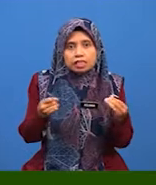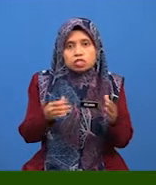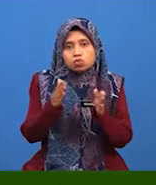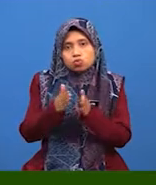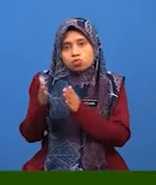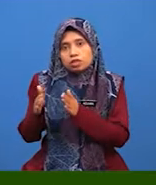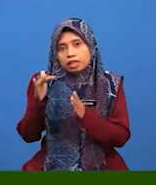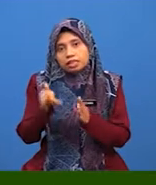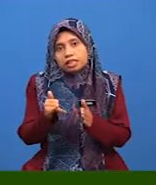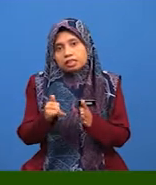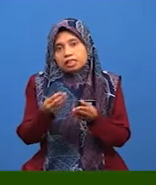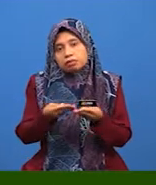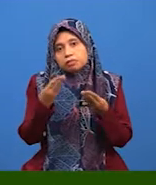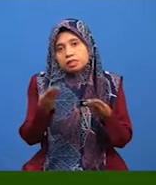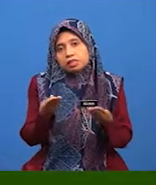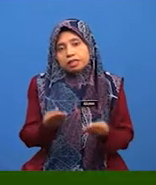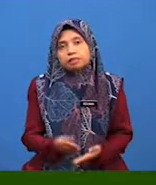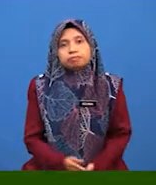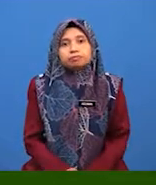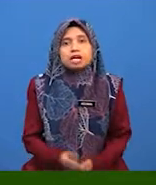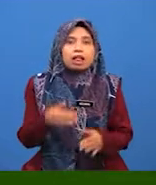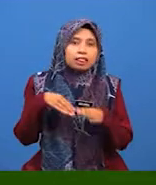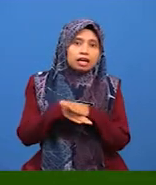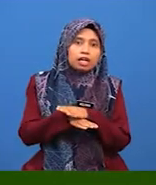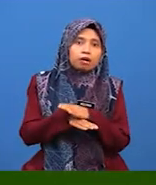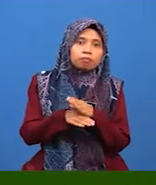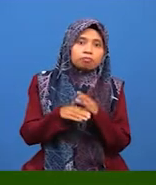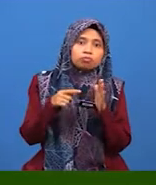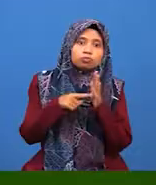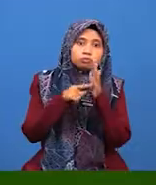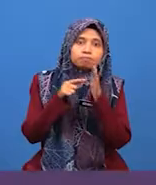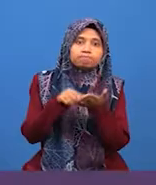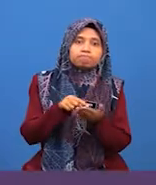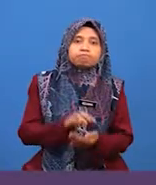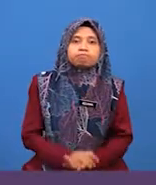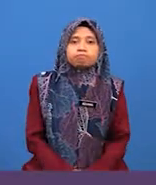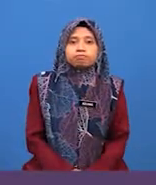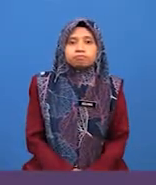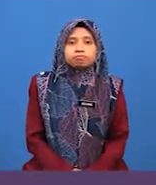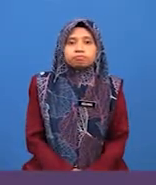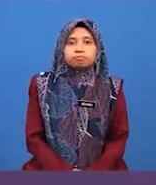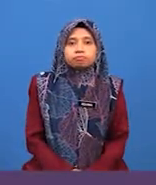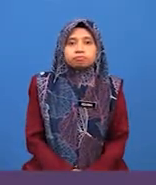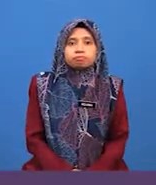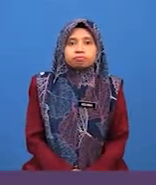jenis susunan ayat yang diberikan dalam paparan berikut.